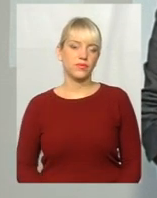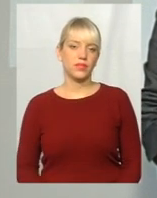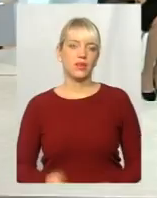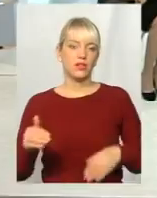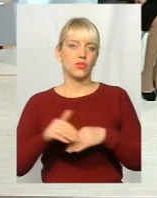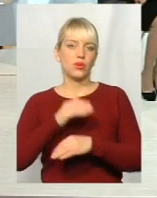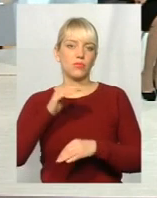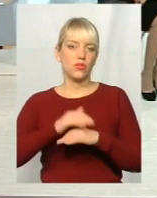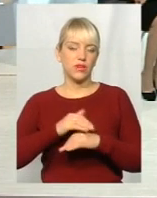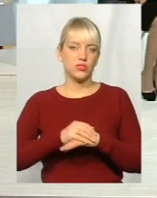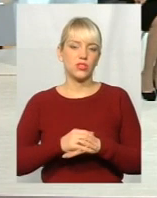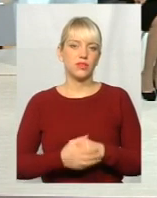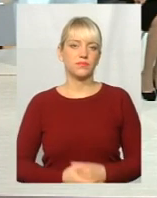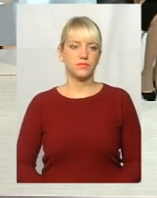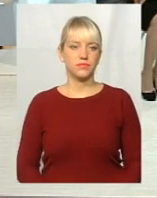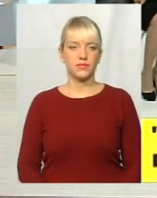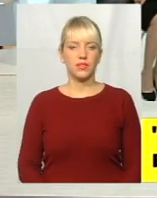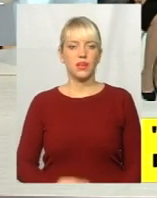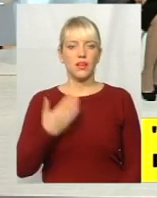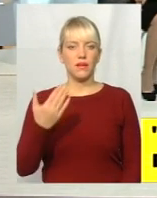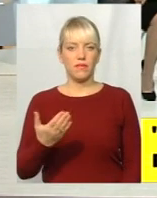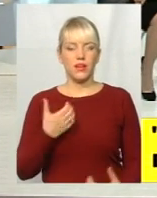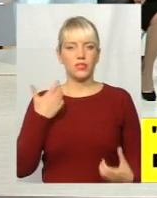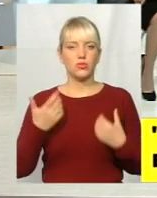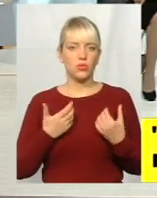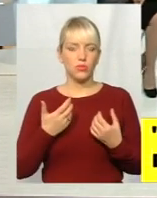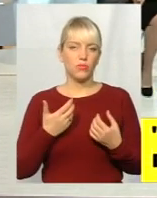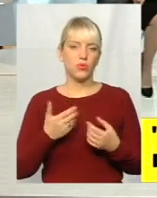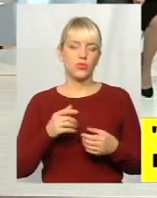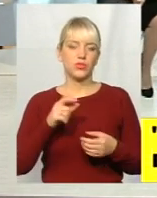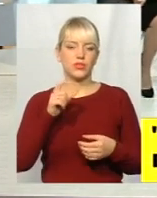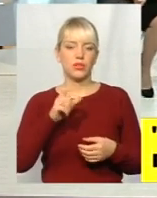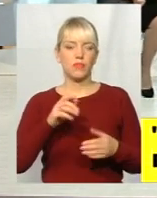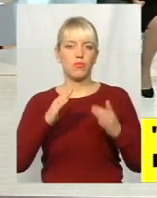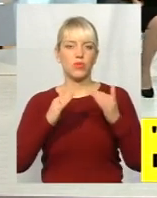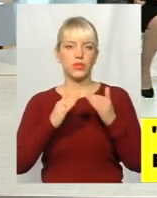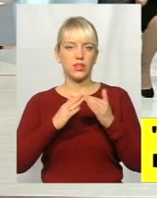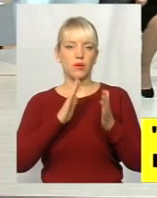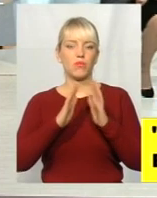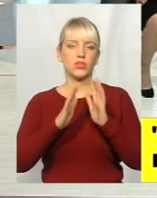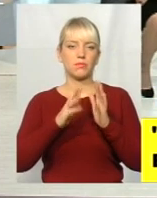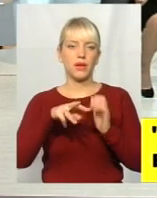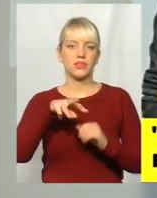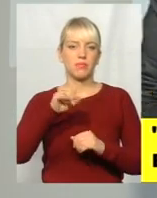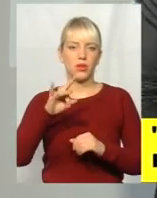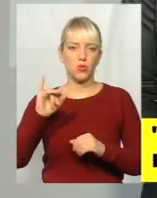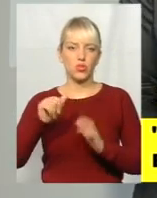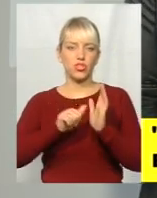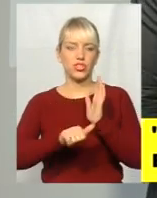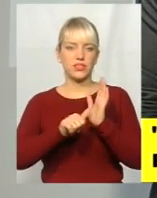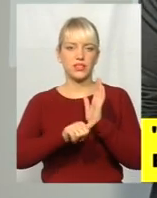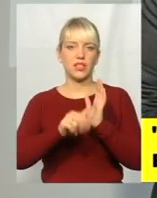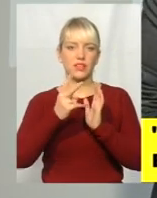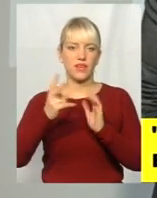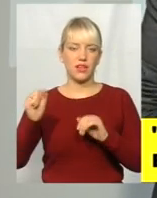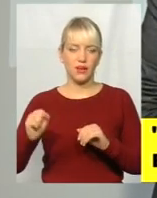Доброго вечора. Добрий вечір. У вас турбують мешканці будинку проспект Миру 62А.